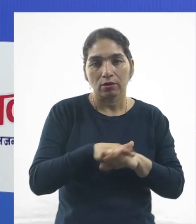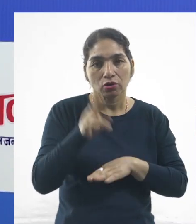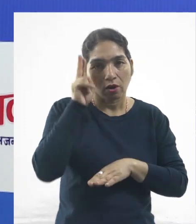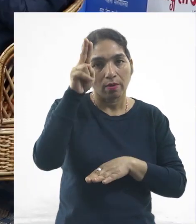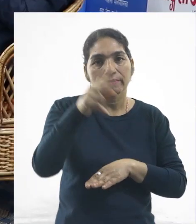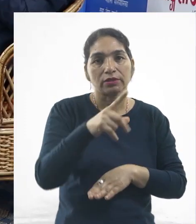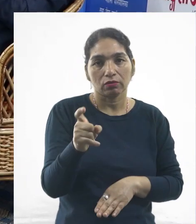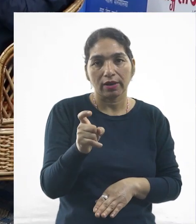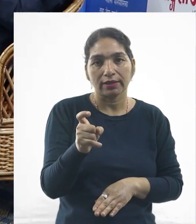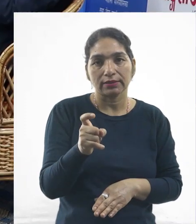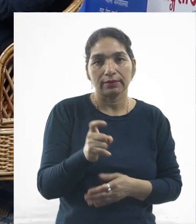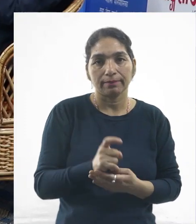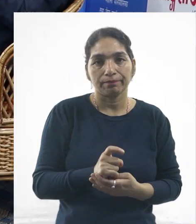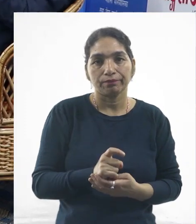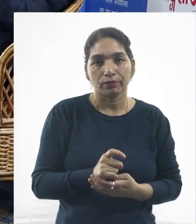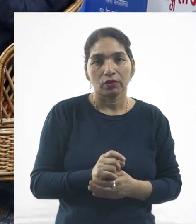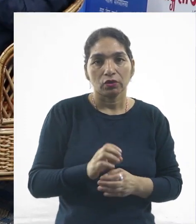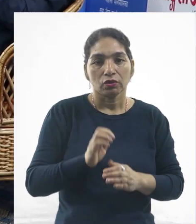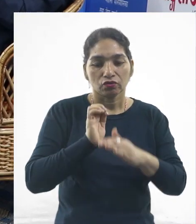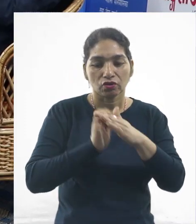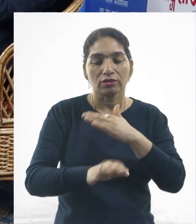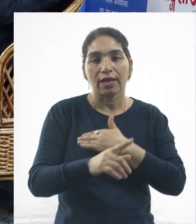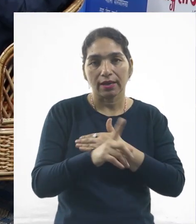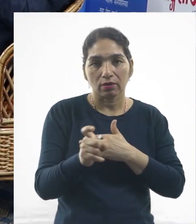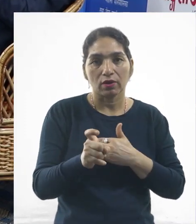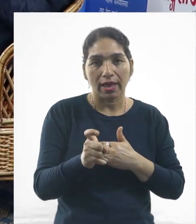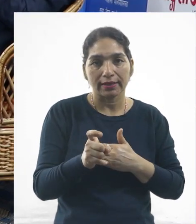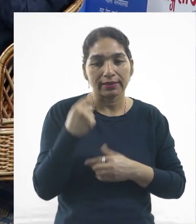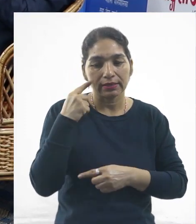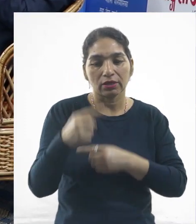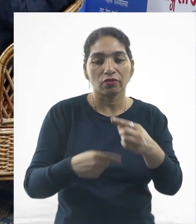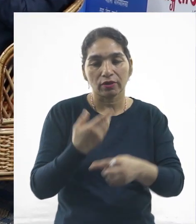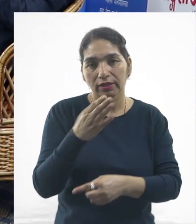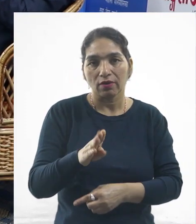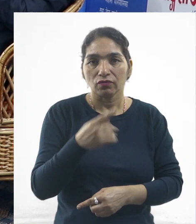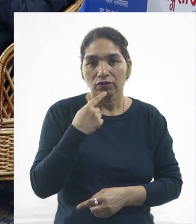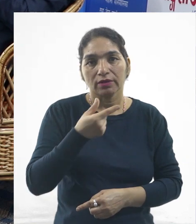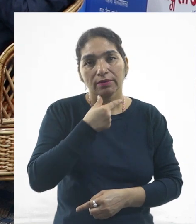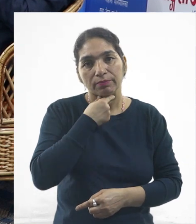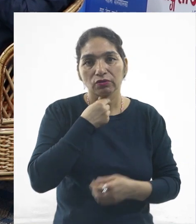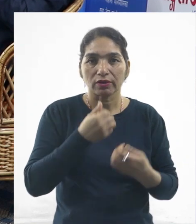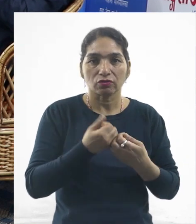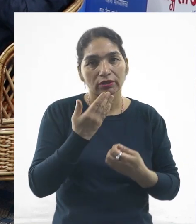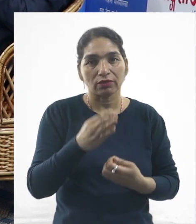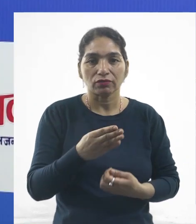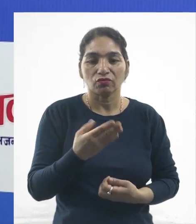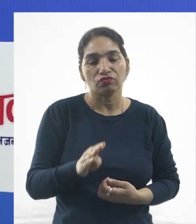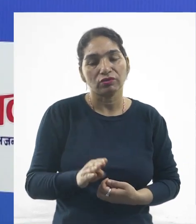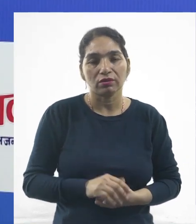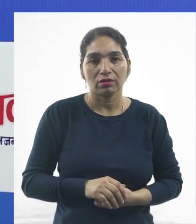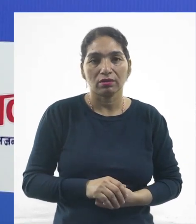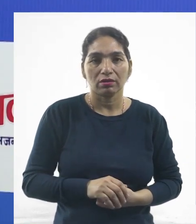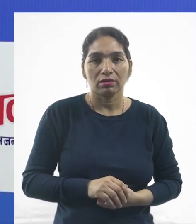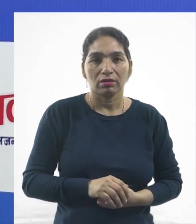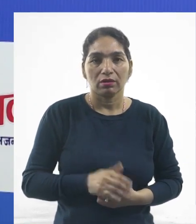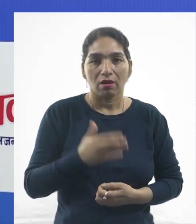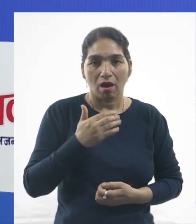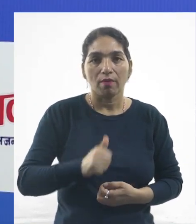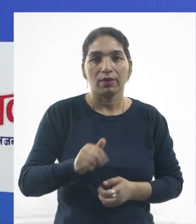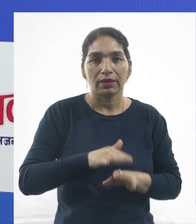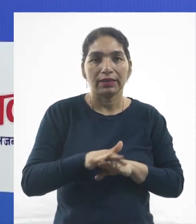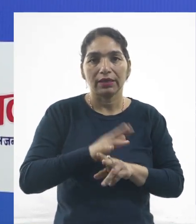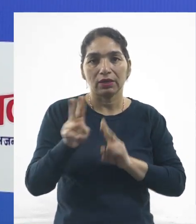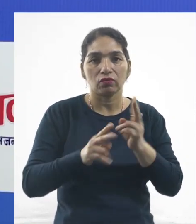पनि होइन सञ्चालनको लागि अब निरन्तरता हुन्छ भनेर हामी विश्वास गर्दा हुन्छ हुन्छ हुन्छ सर हुन्छ अनि अब धेरै कुरा